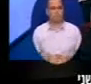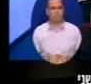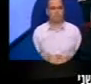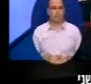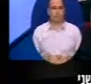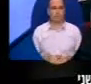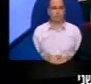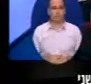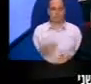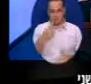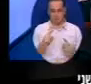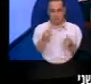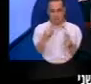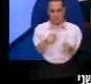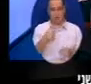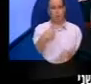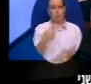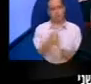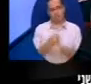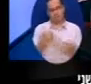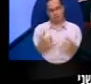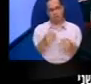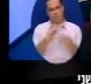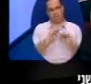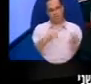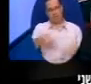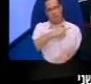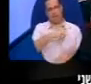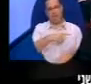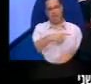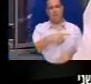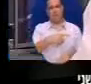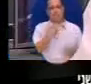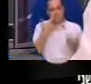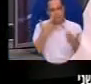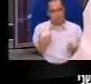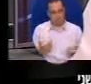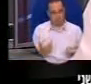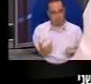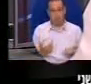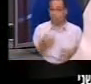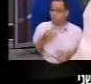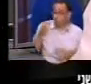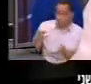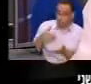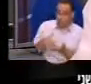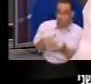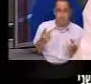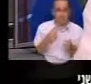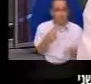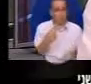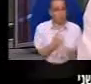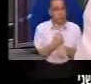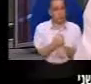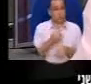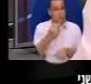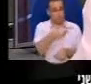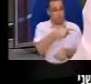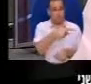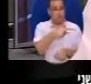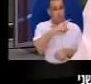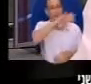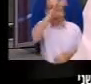בדיוק. במקרה הזה אנחנו עושים את זה, ההכשרה הזאת לקציני הביטחון, אבל יש... אתם תמשיכו הלאה? כן, אנחנו כבר עשינו הכשרה אחד בקמפוס